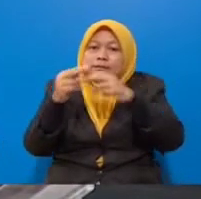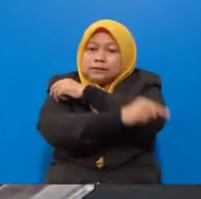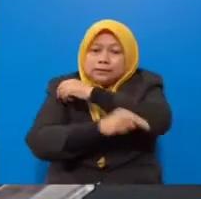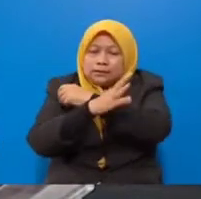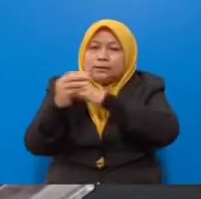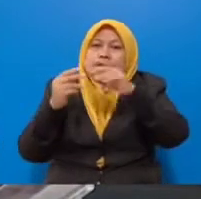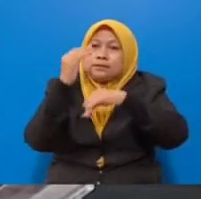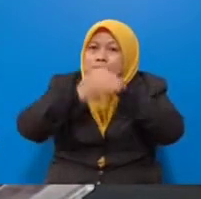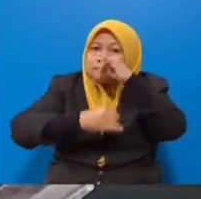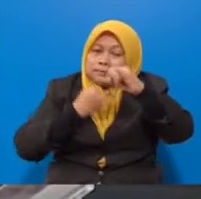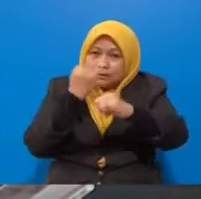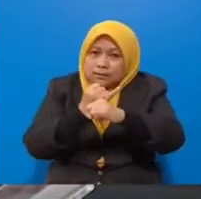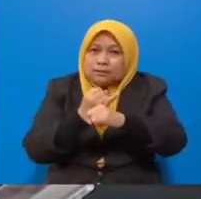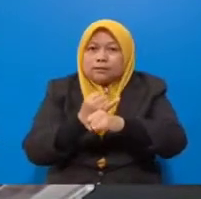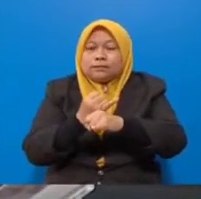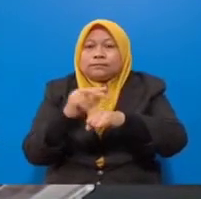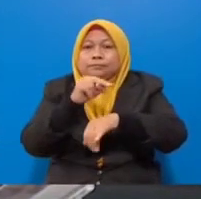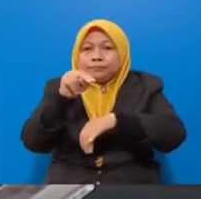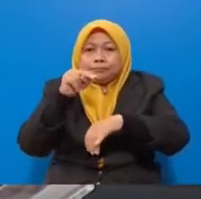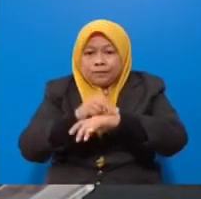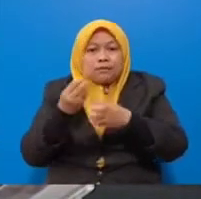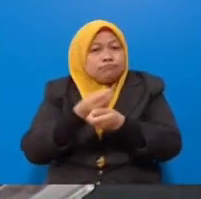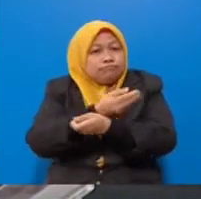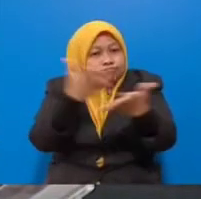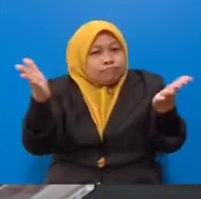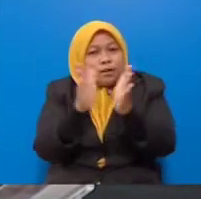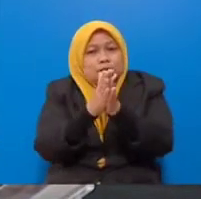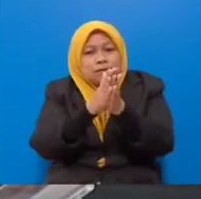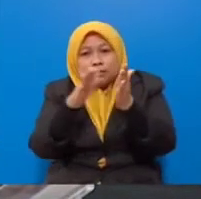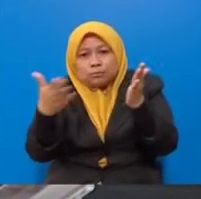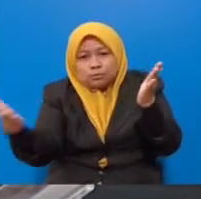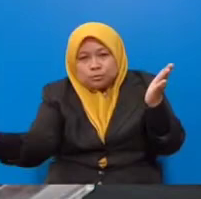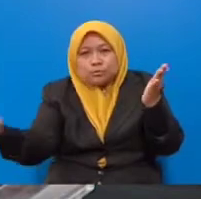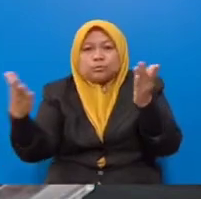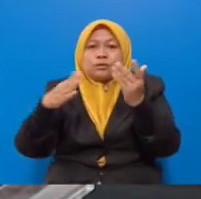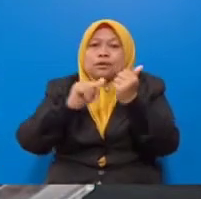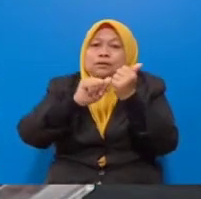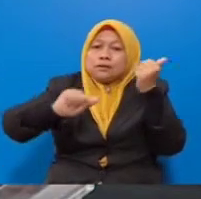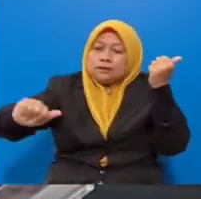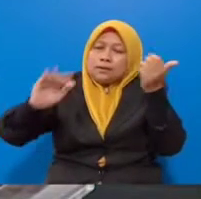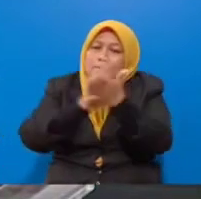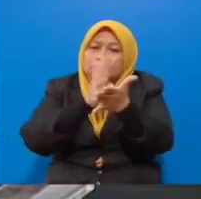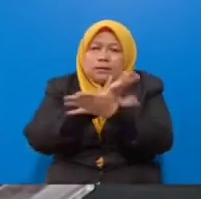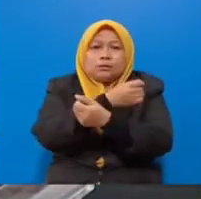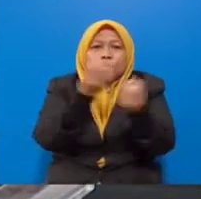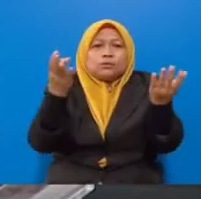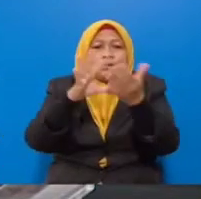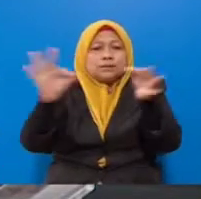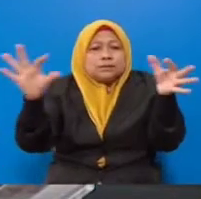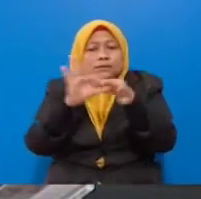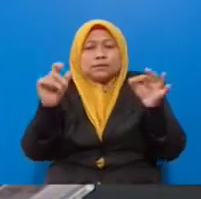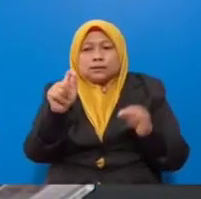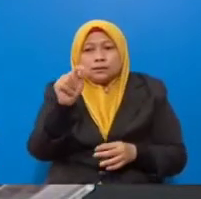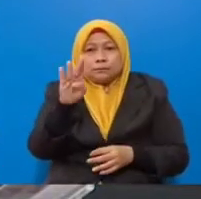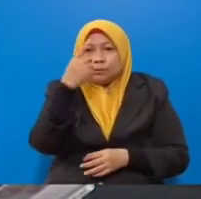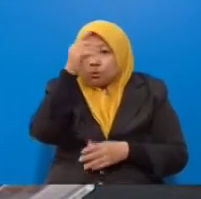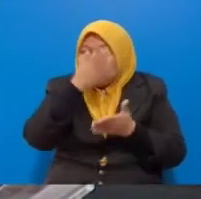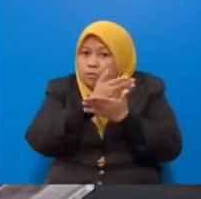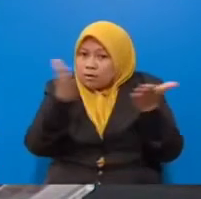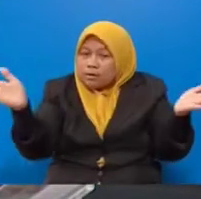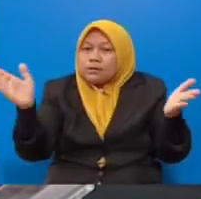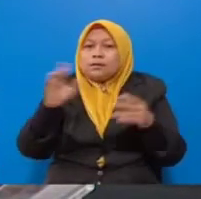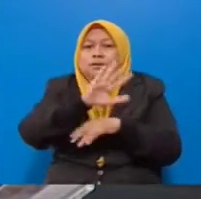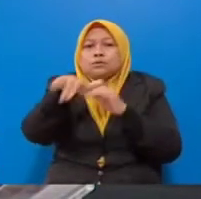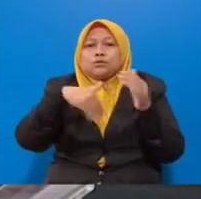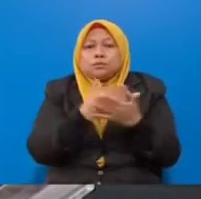Kedua mereka edaran posted dahulu salah bagaikan video kepada orang awam